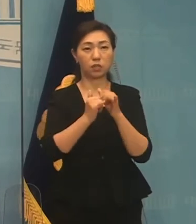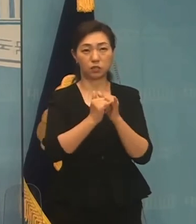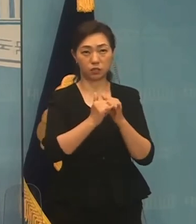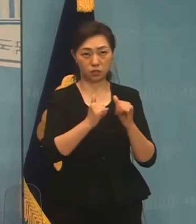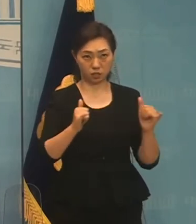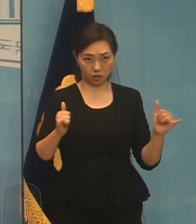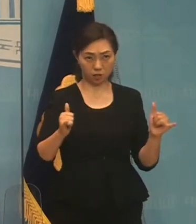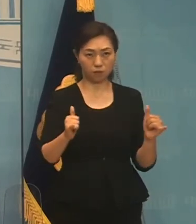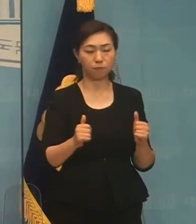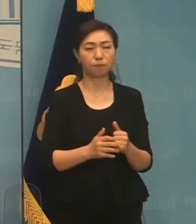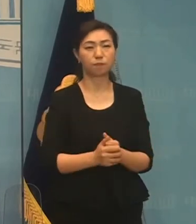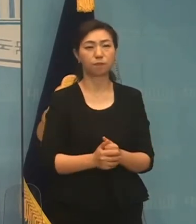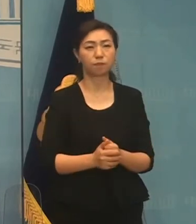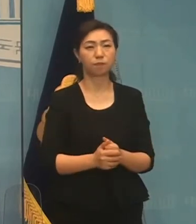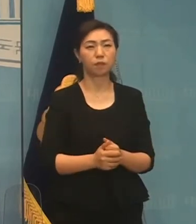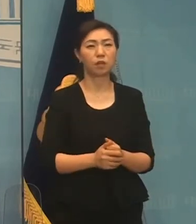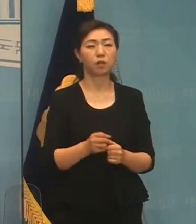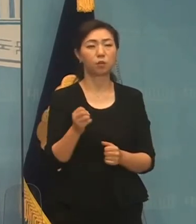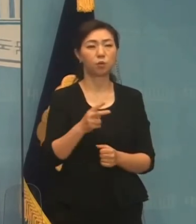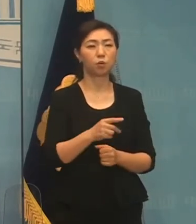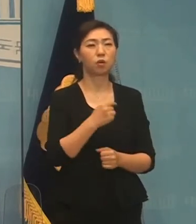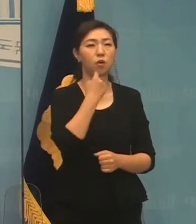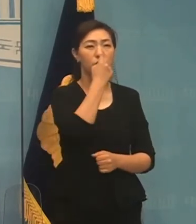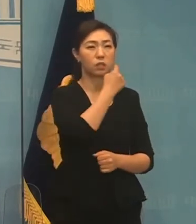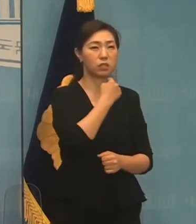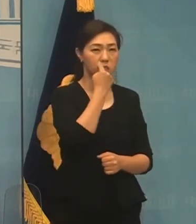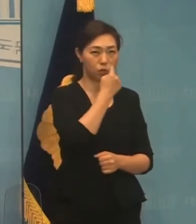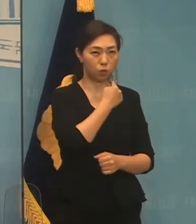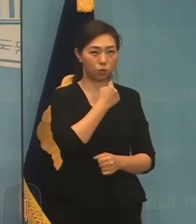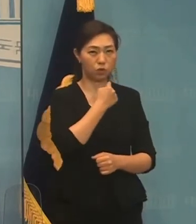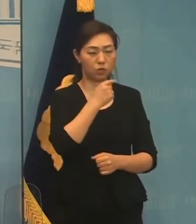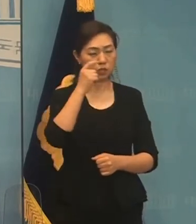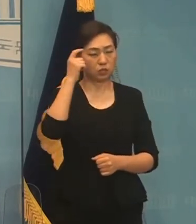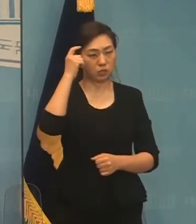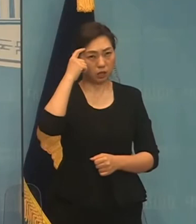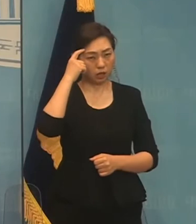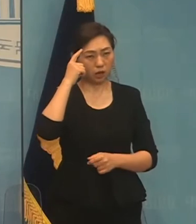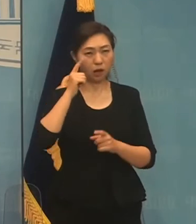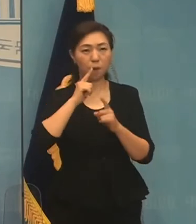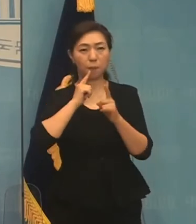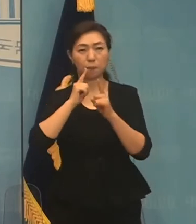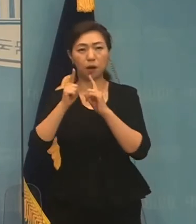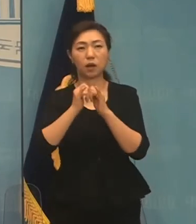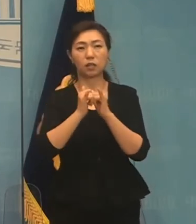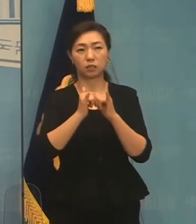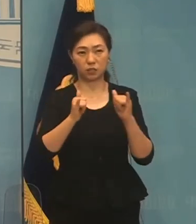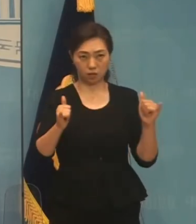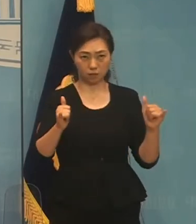사상 논리 언행을 범한 자는